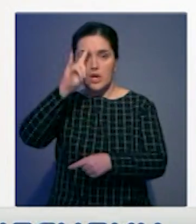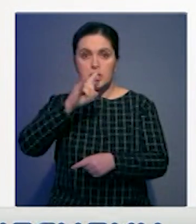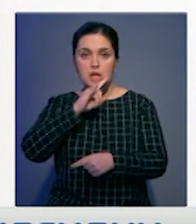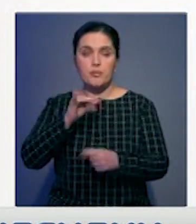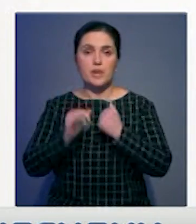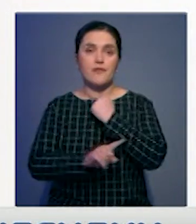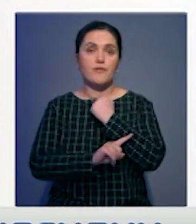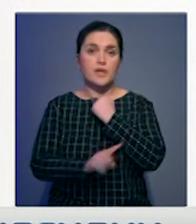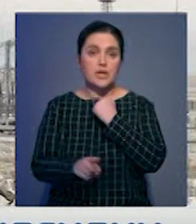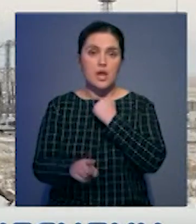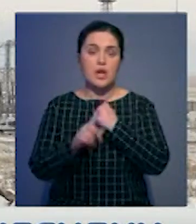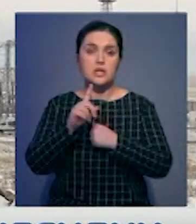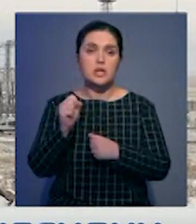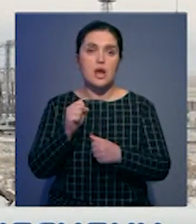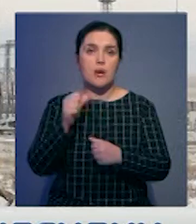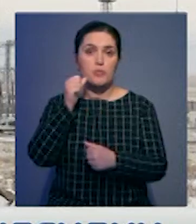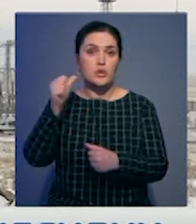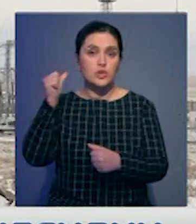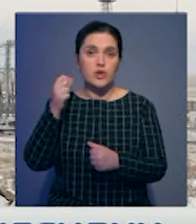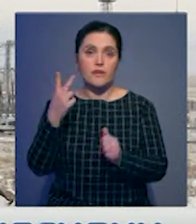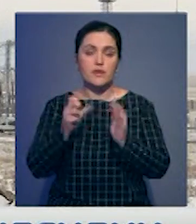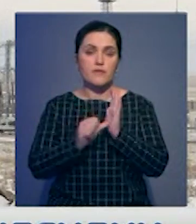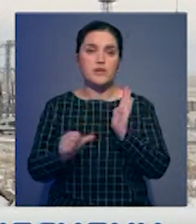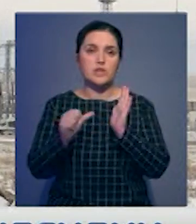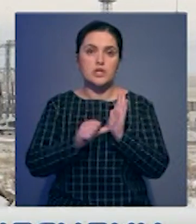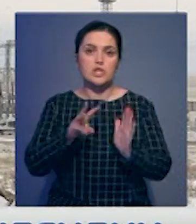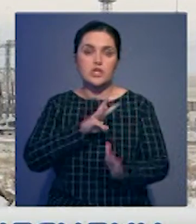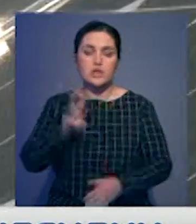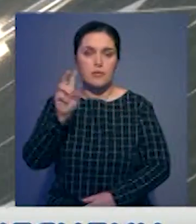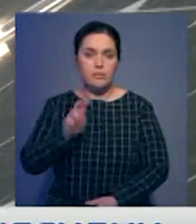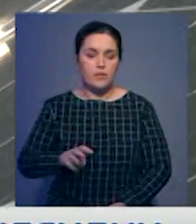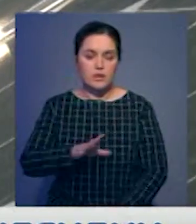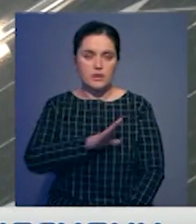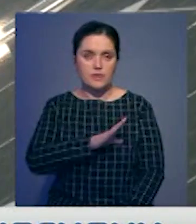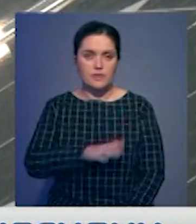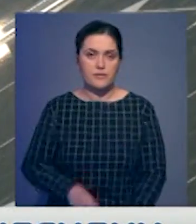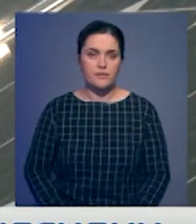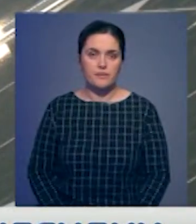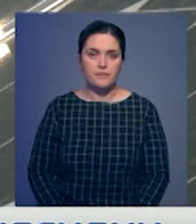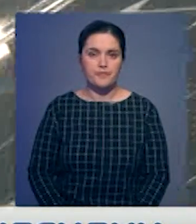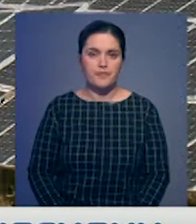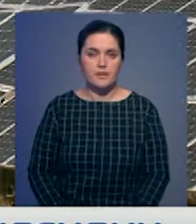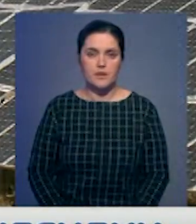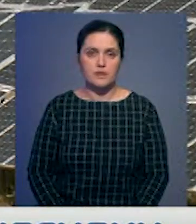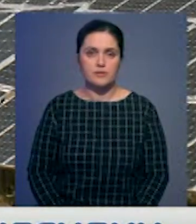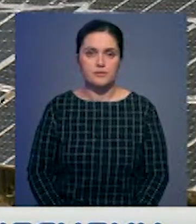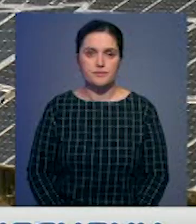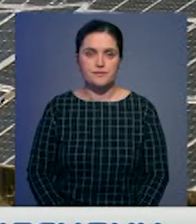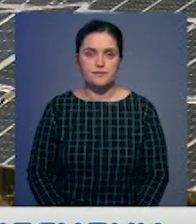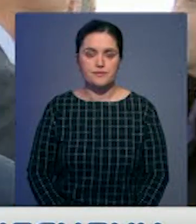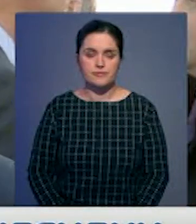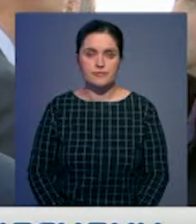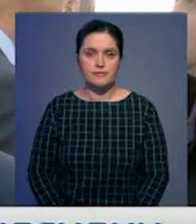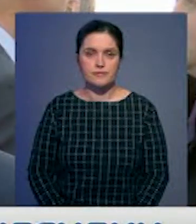между Казахстаном и Финляндией за прошлый год составил почти 266 миллионов долларов.